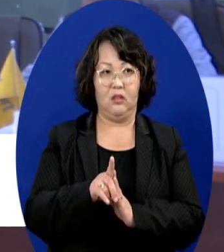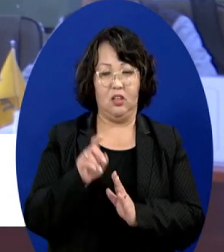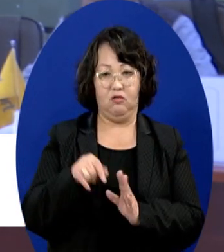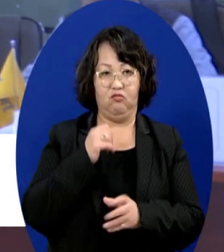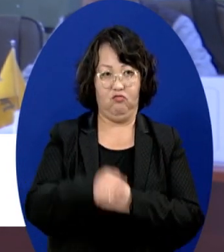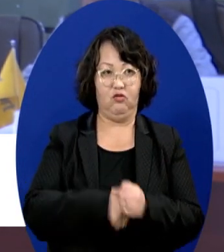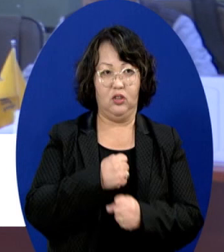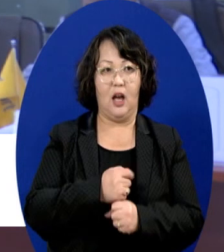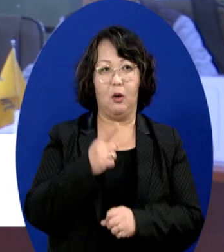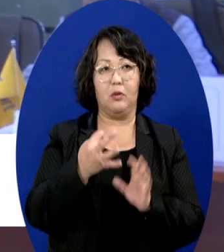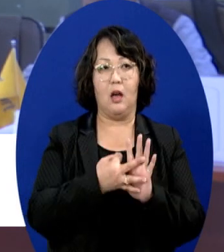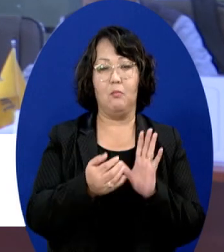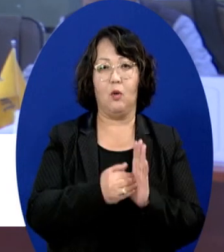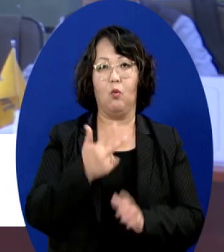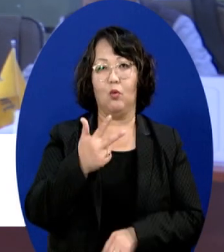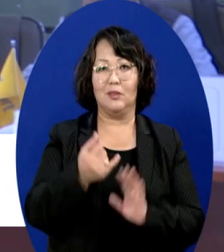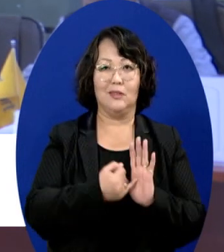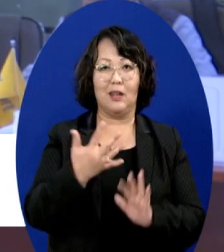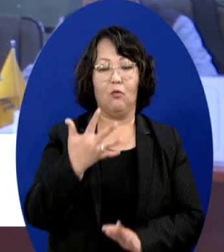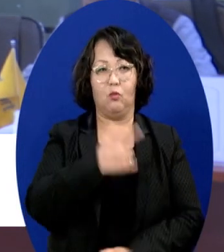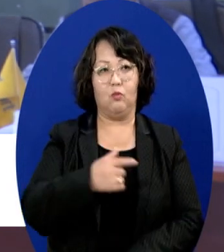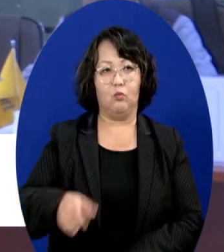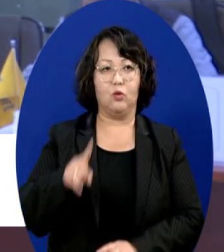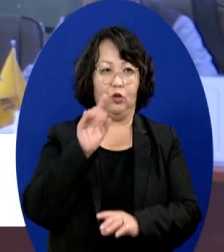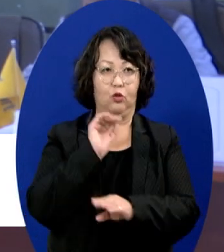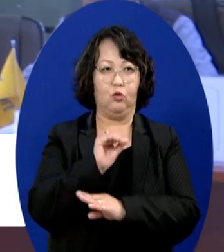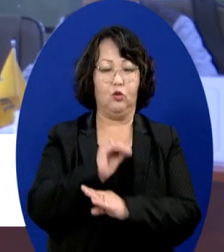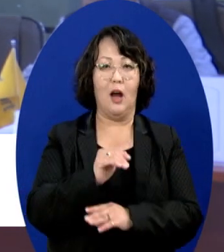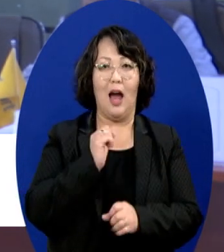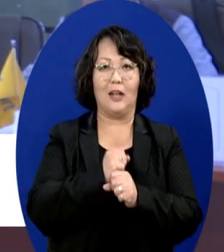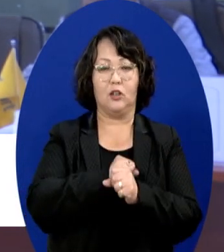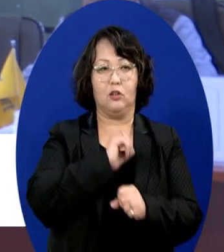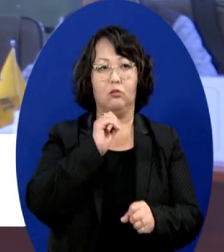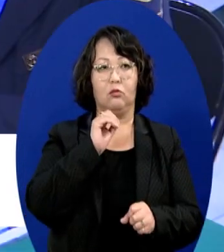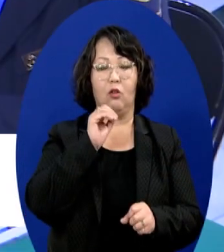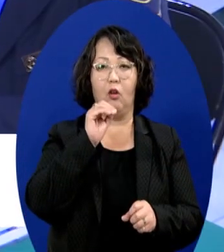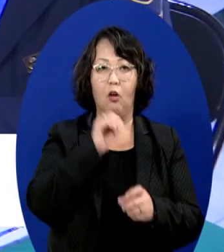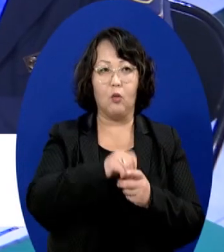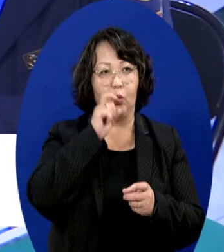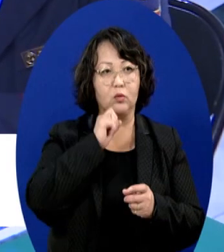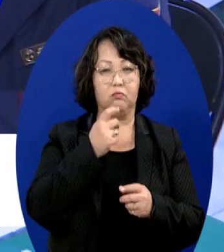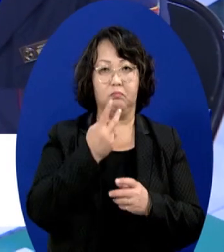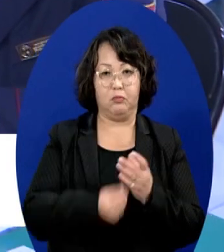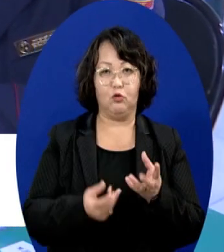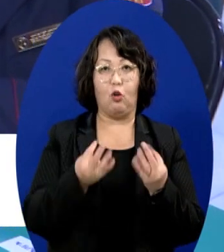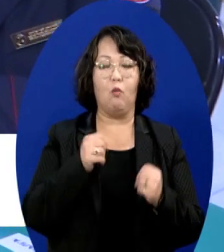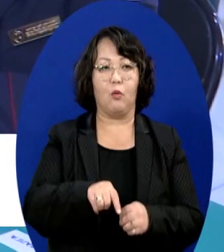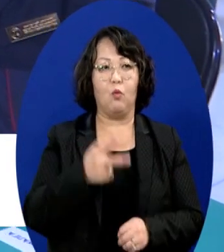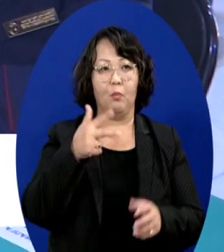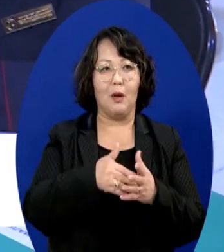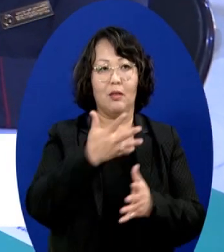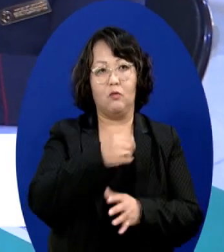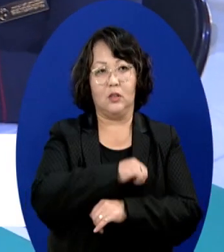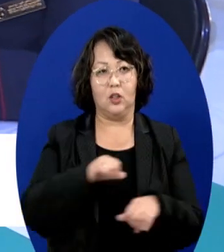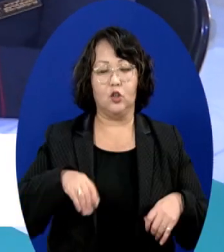бол 18,365 өдрийн зуучлалд одоо давхарцсан тоогоор л та. Манай улсын 3500 иргэн Солонгос